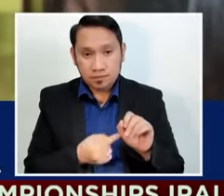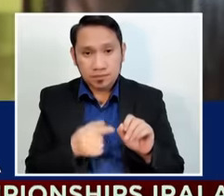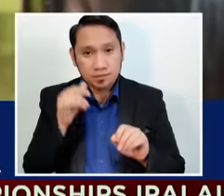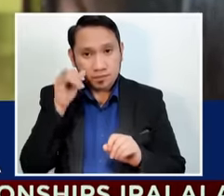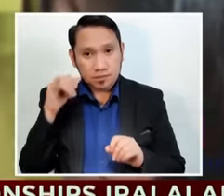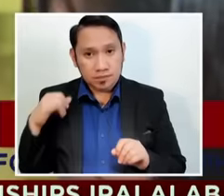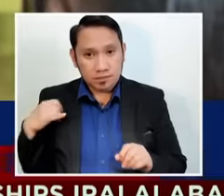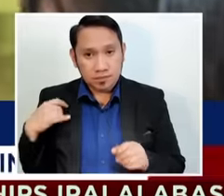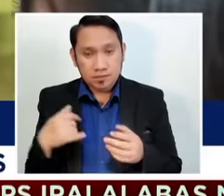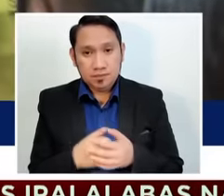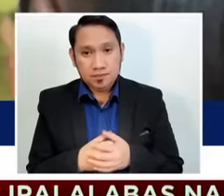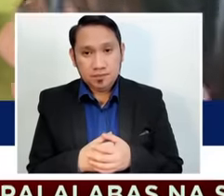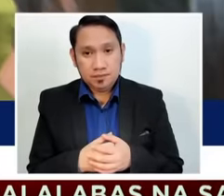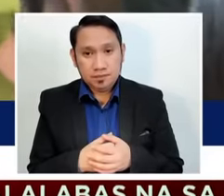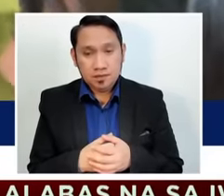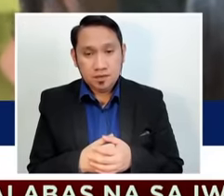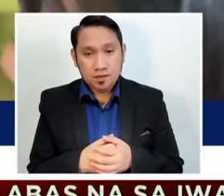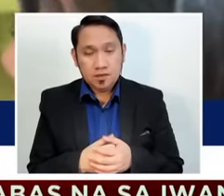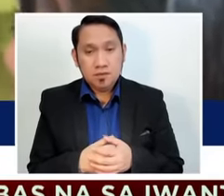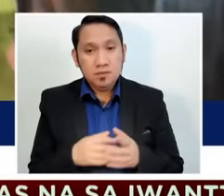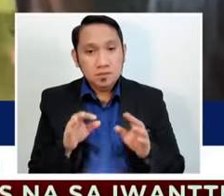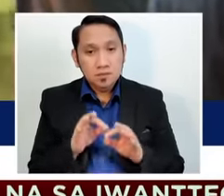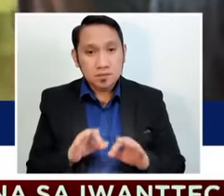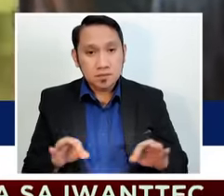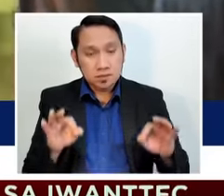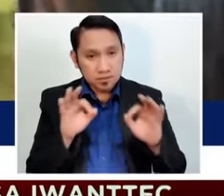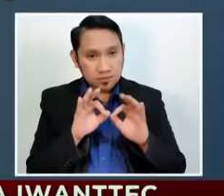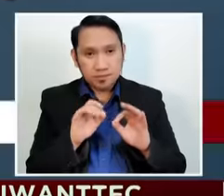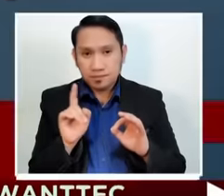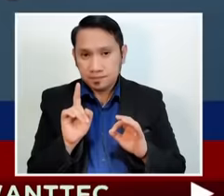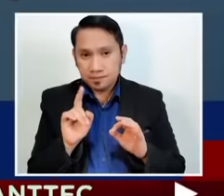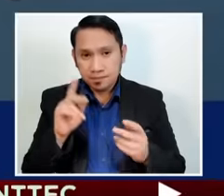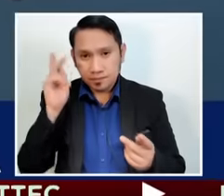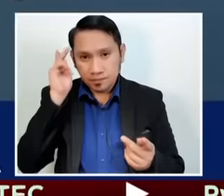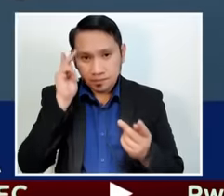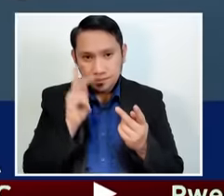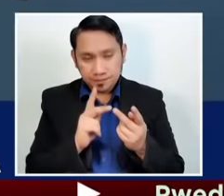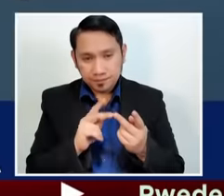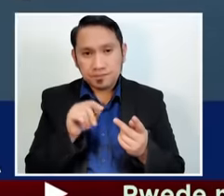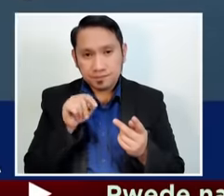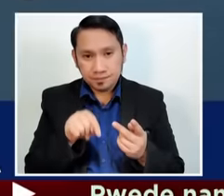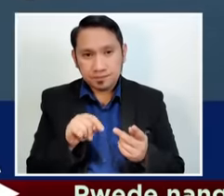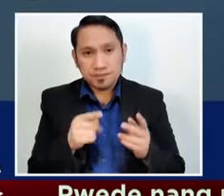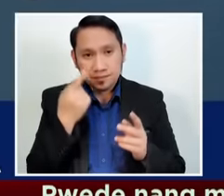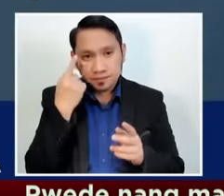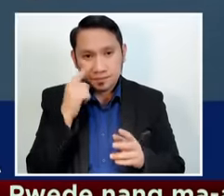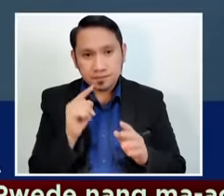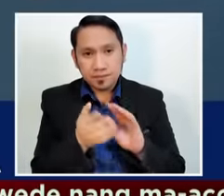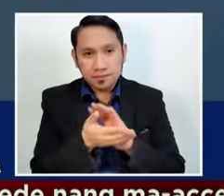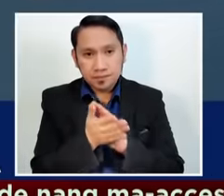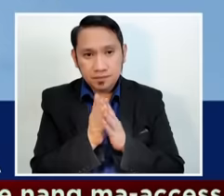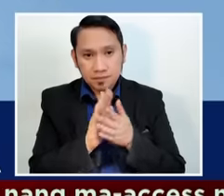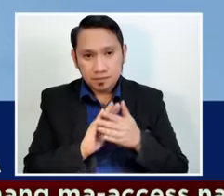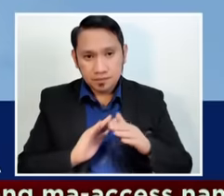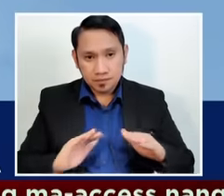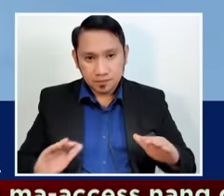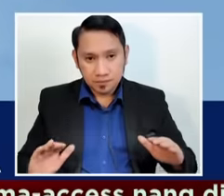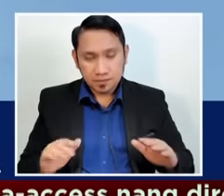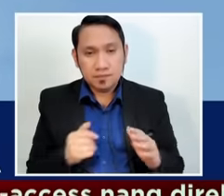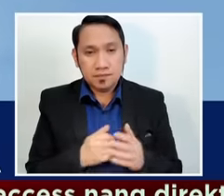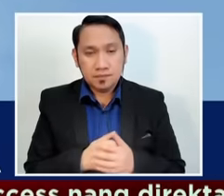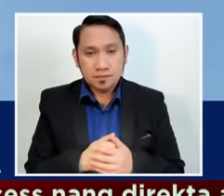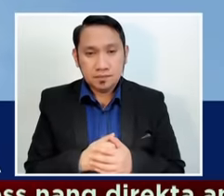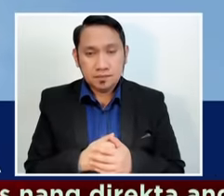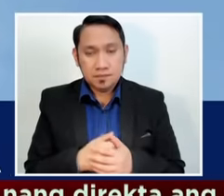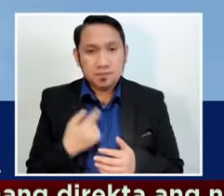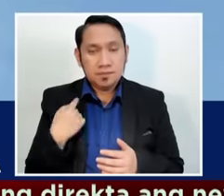is the purpose. And that is for peace in the region. And also for us